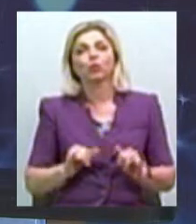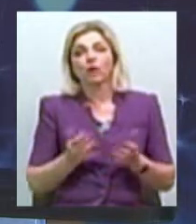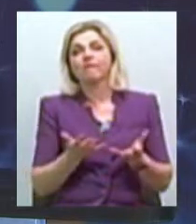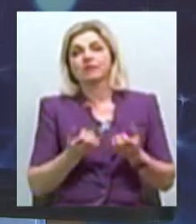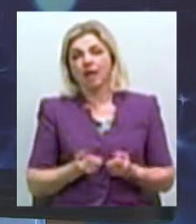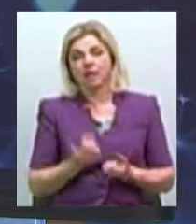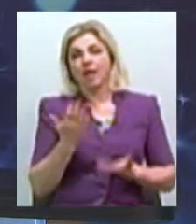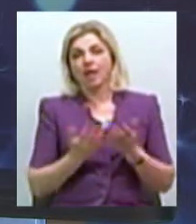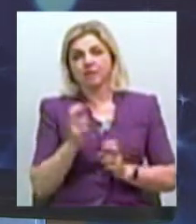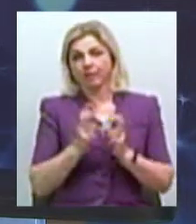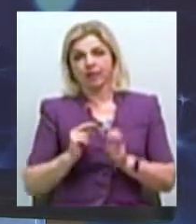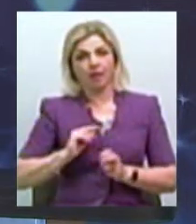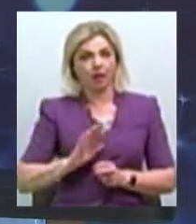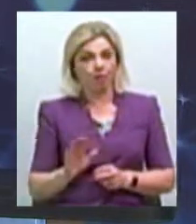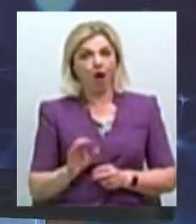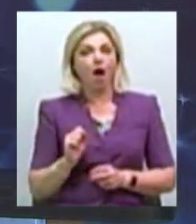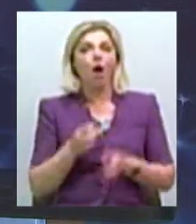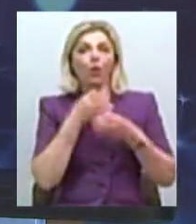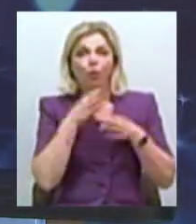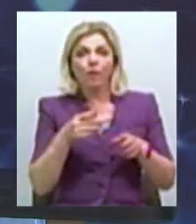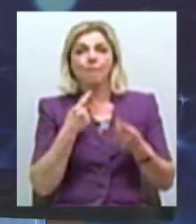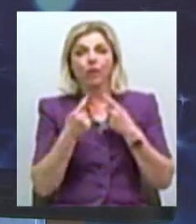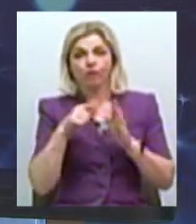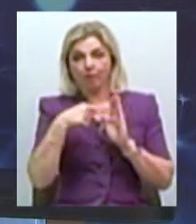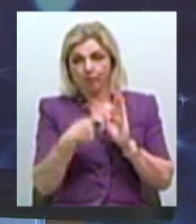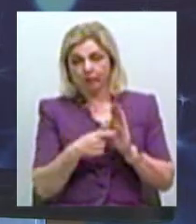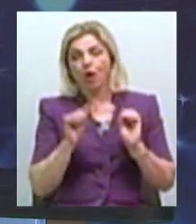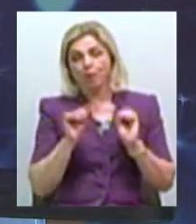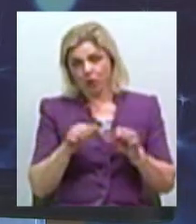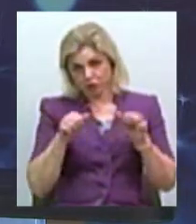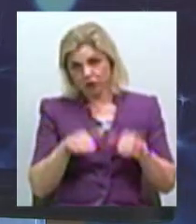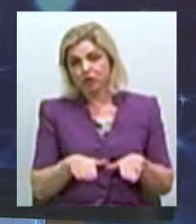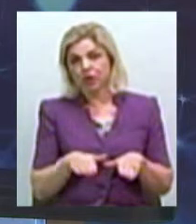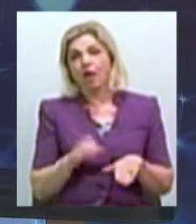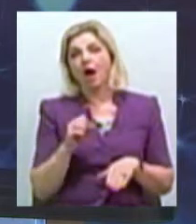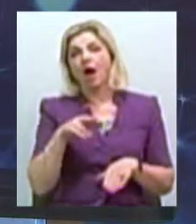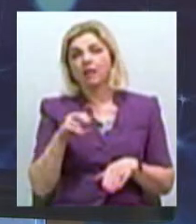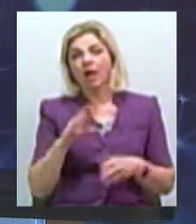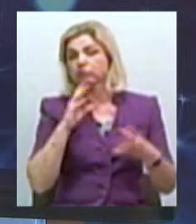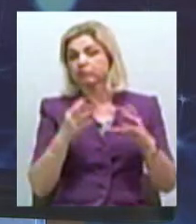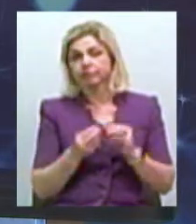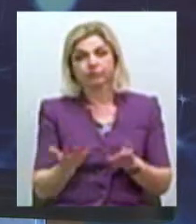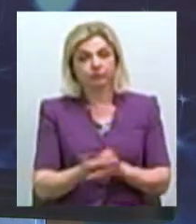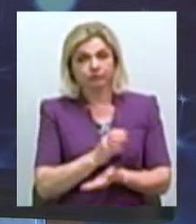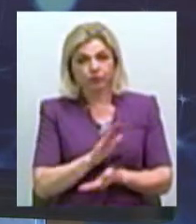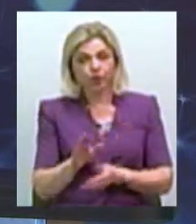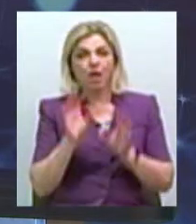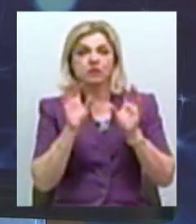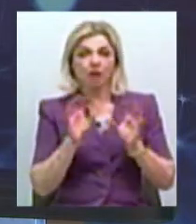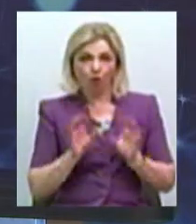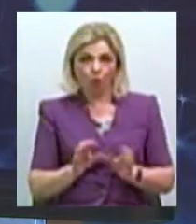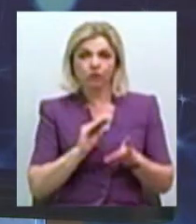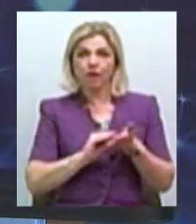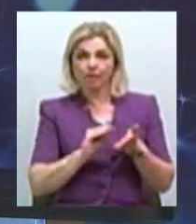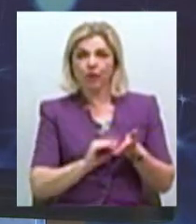А якісь такі переговорні питання можна вирішити і на цій стадії. Але, якщо згоди ми не досягаємо, то закон передбачає, що